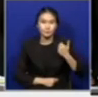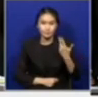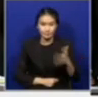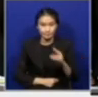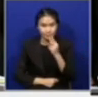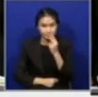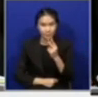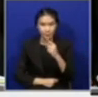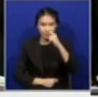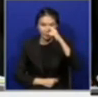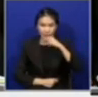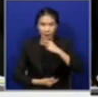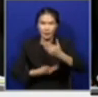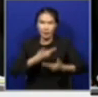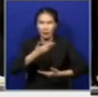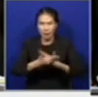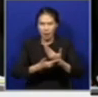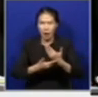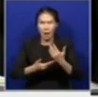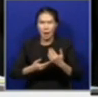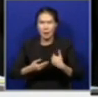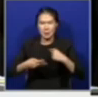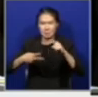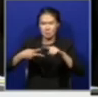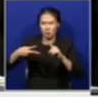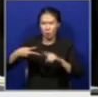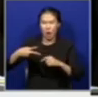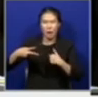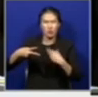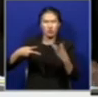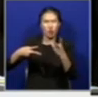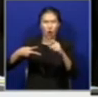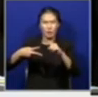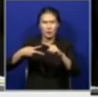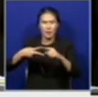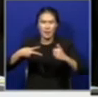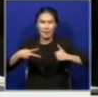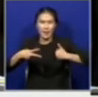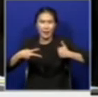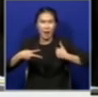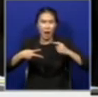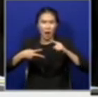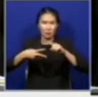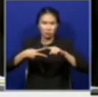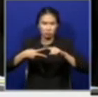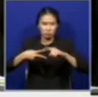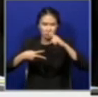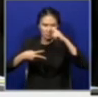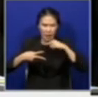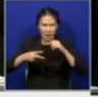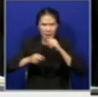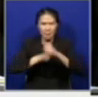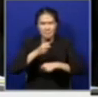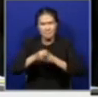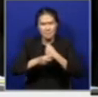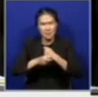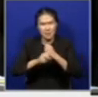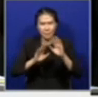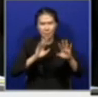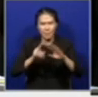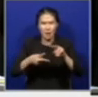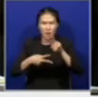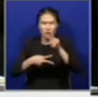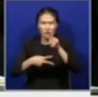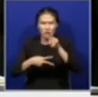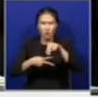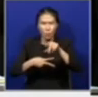ลง CPTPP ดิฉันได้ไปค้นสถิติการค้าของไทยกับประเทศสมาชิกเม็กซิโกและแคนาดา2ประเทศนี้ค่ะ